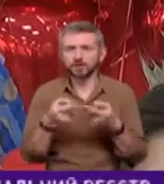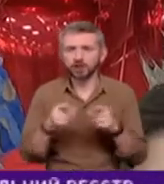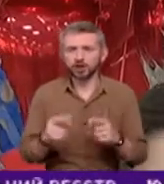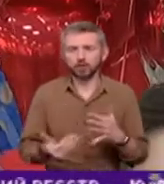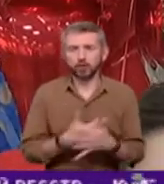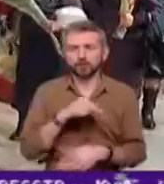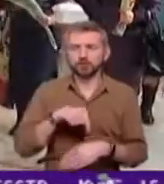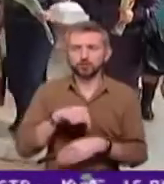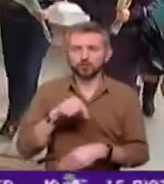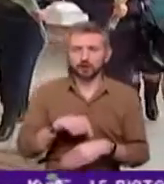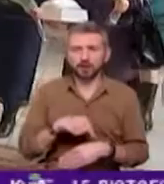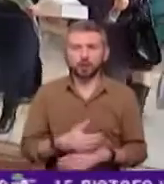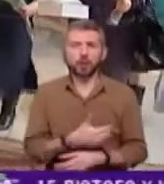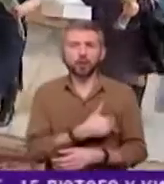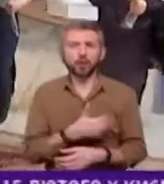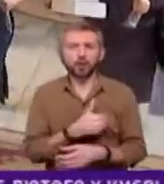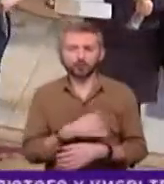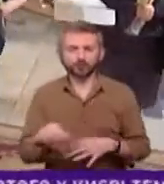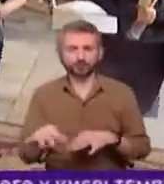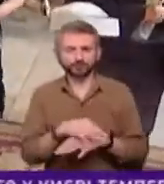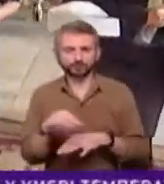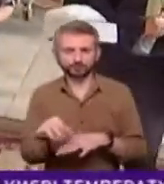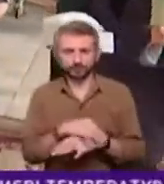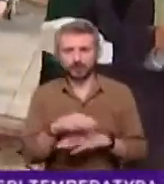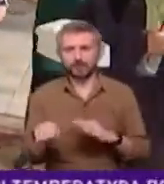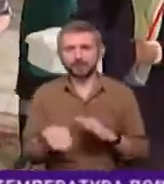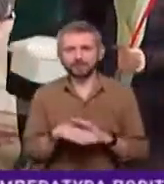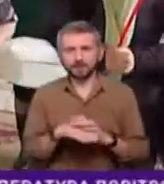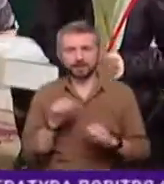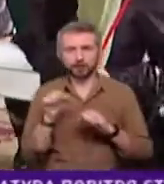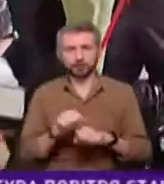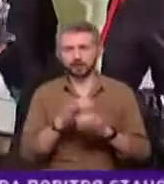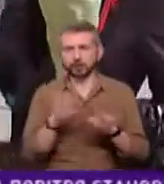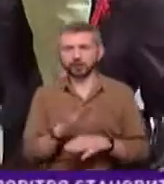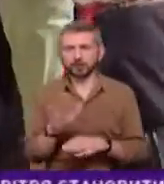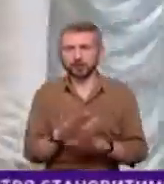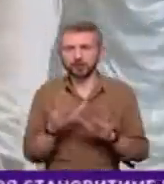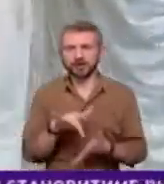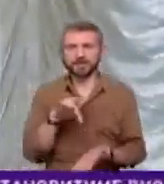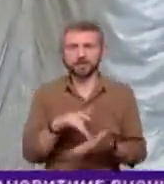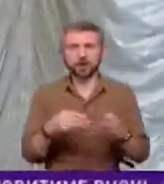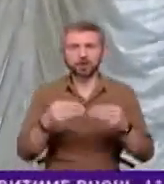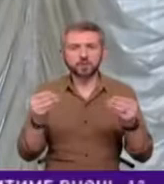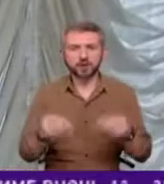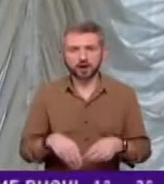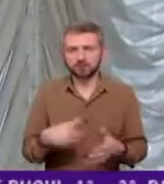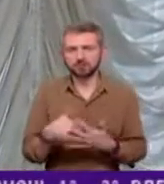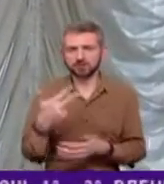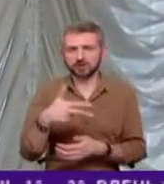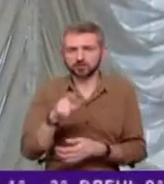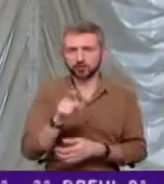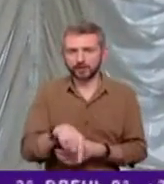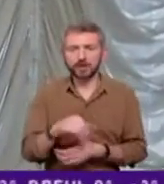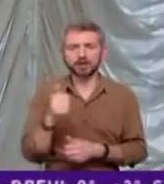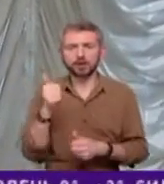новими почуттями. Охочих поєднати свої серця під заступництвом Святого Валентина лишень у центральному раці зо 30. І